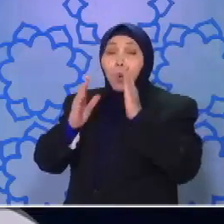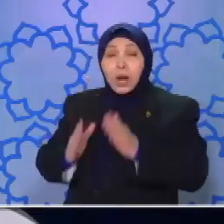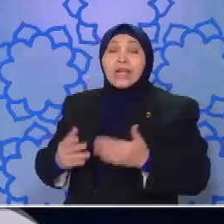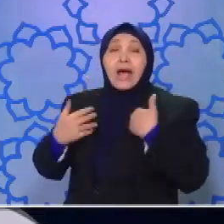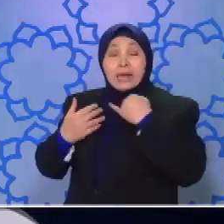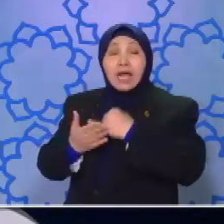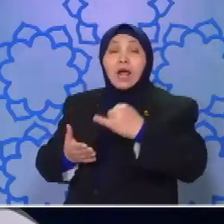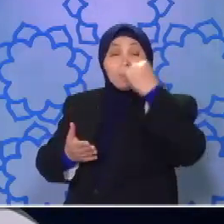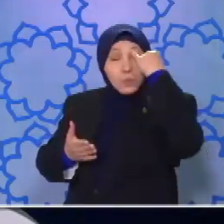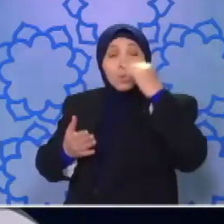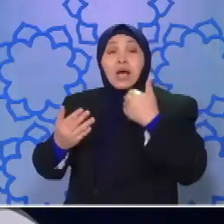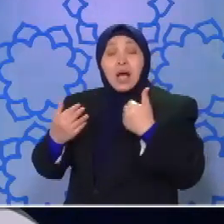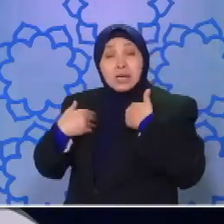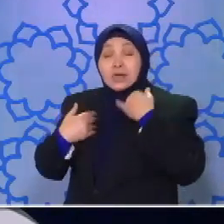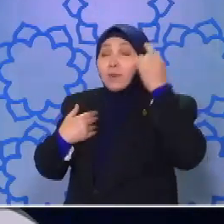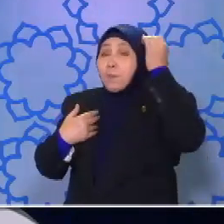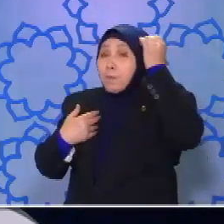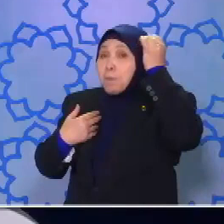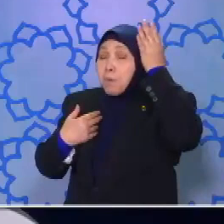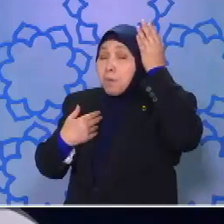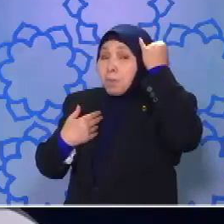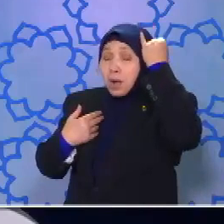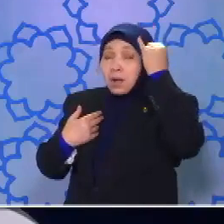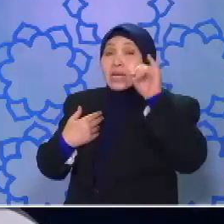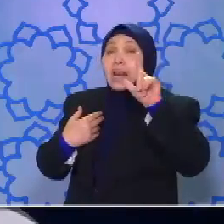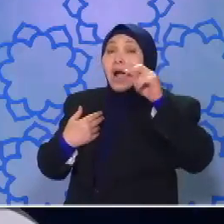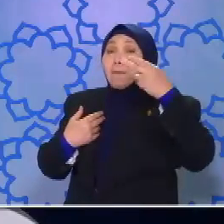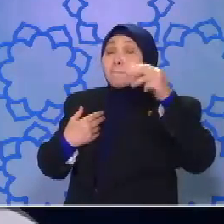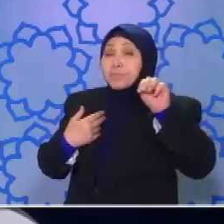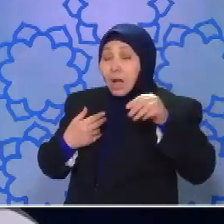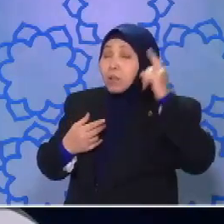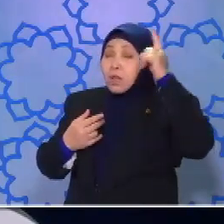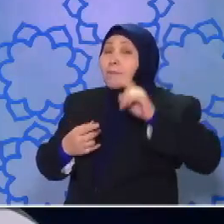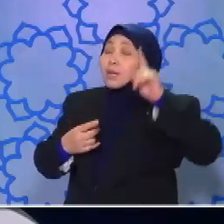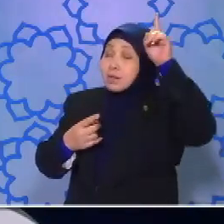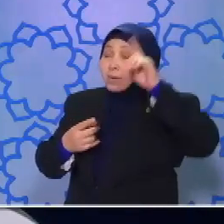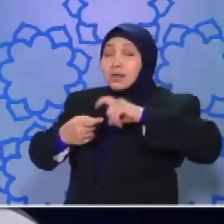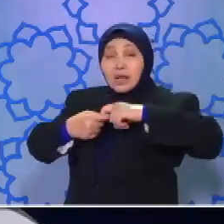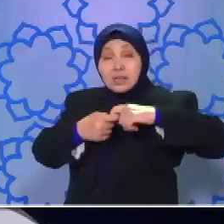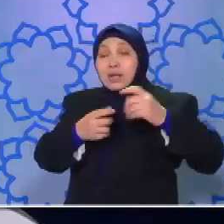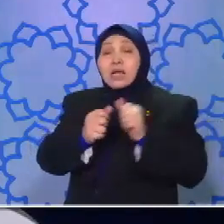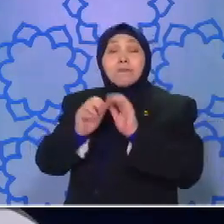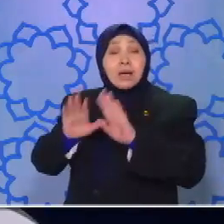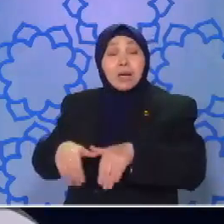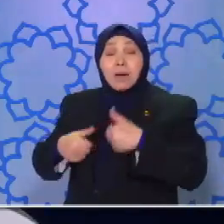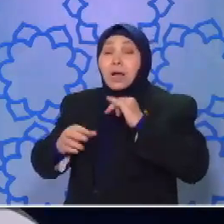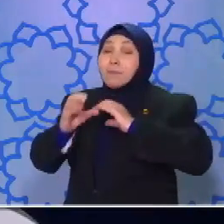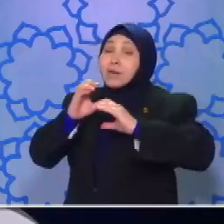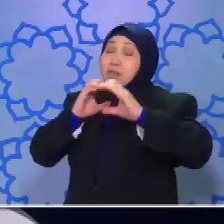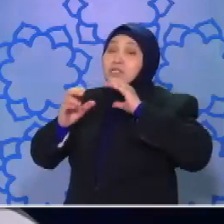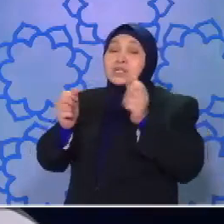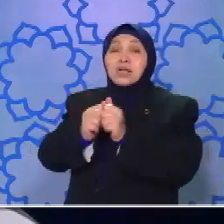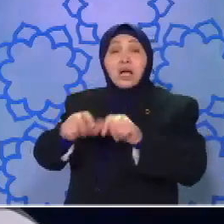ada ilmu, yang ada ilham yang Allah berikan, dan sudah tentunya ia ada kaitan dengan bagaimana seseorang itu berinteraksi dengan